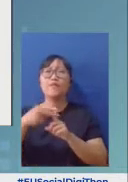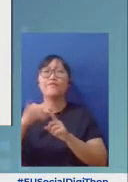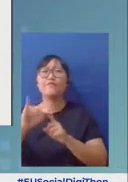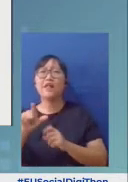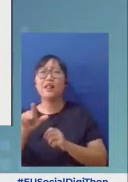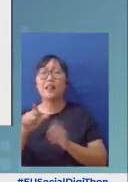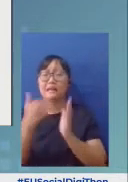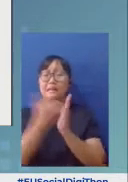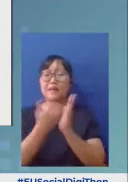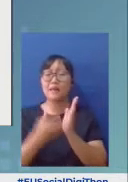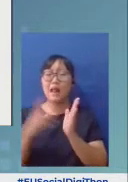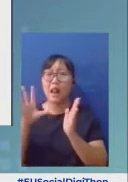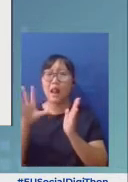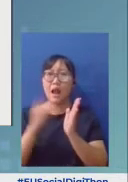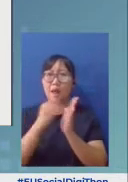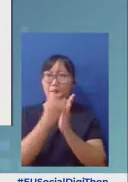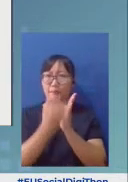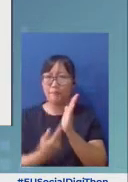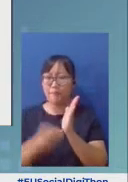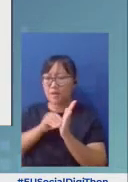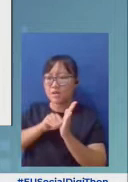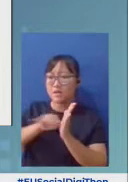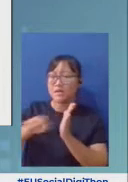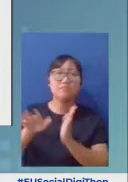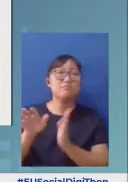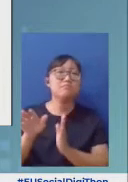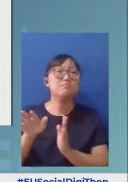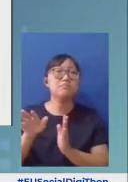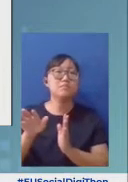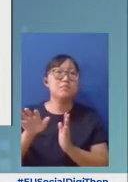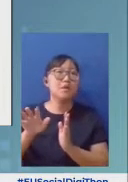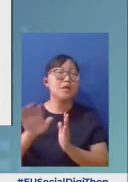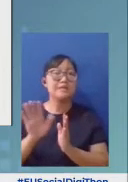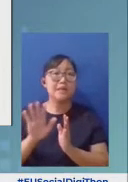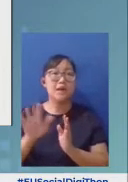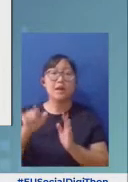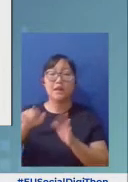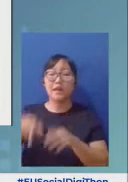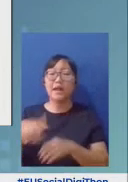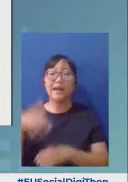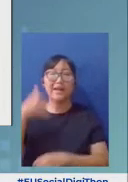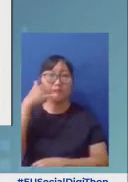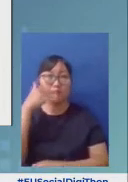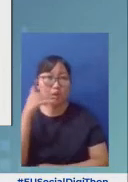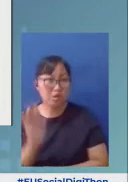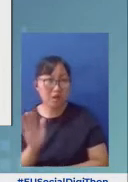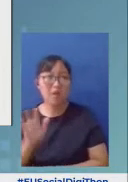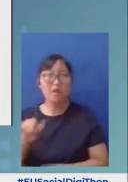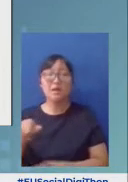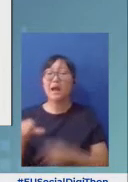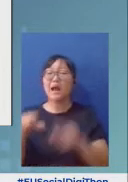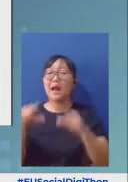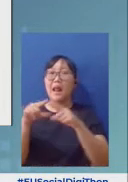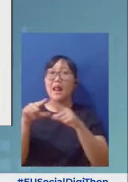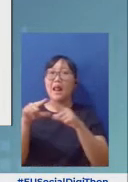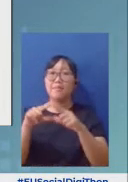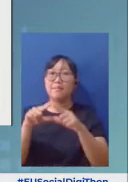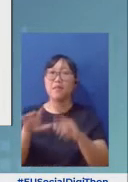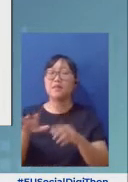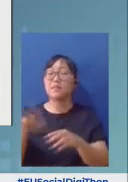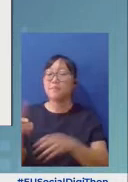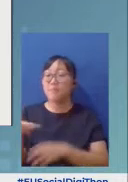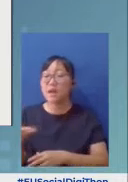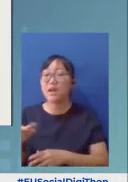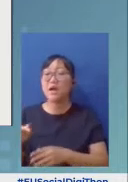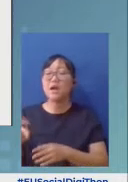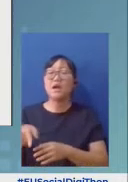taruh handphone, jangan taruh alamat, jangan taruh sekolah kita di mana. Iya, ini nanti ini